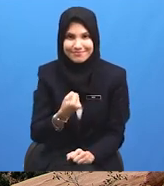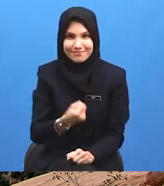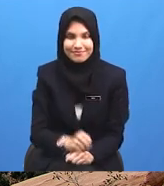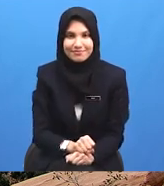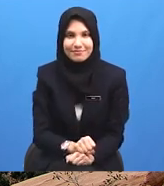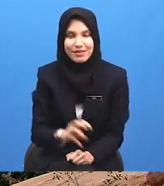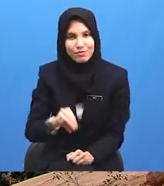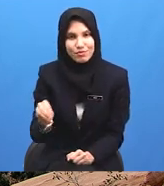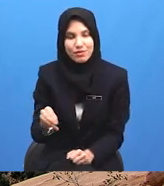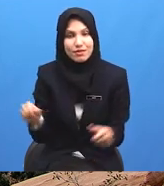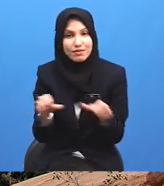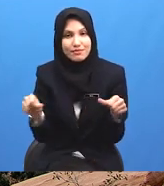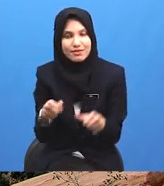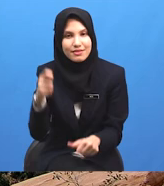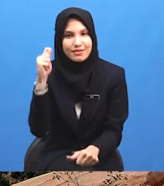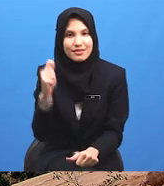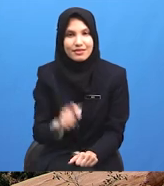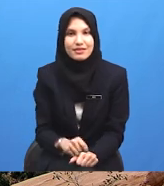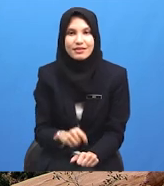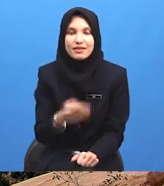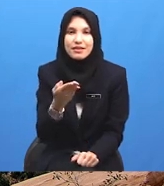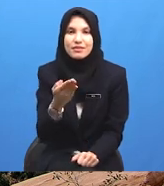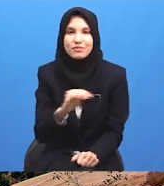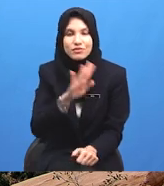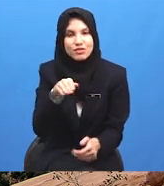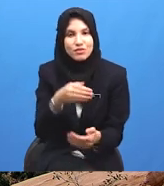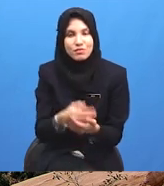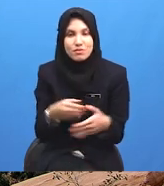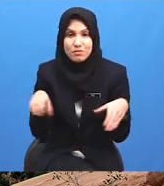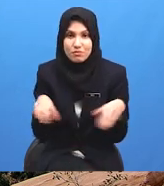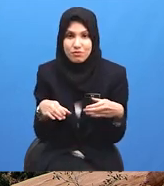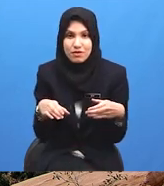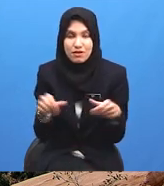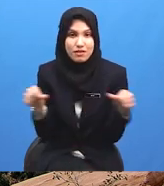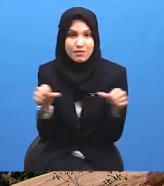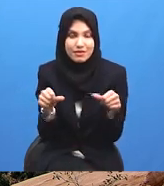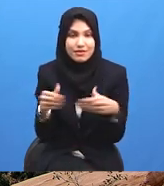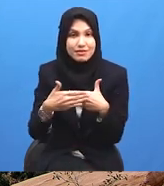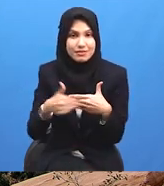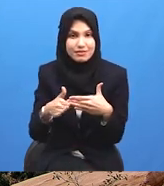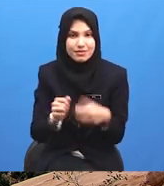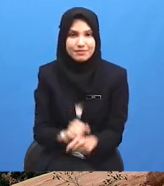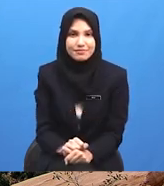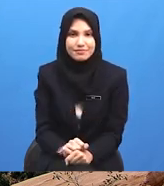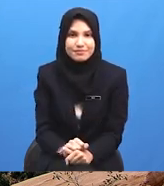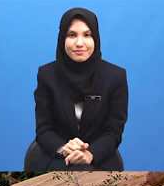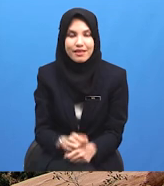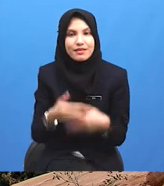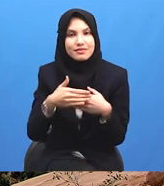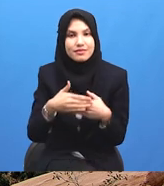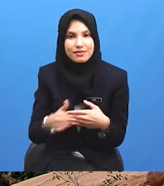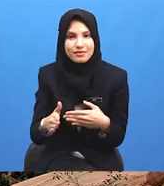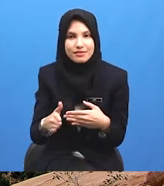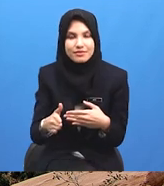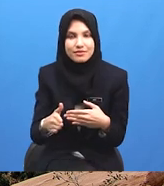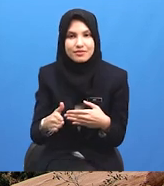tadi? Adakah kamu semua hendak membuat aktiviti yang seterusnya? Aktiviti seterusnya